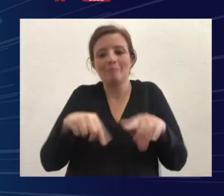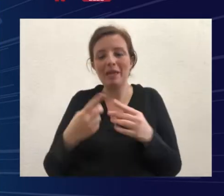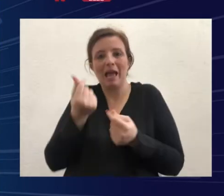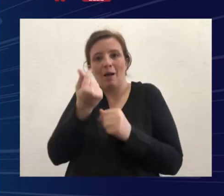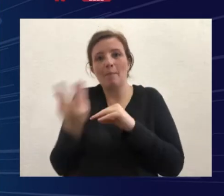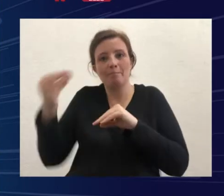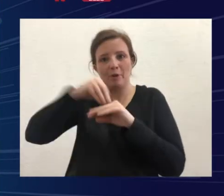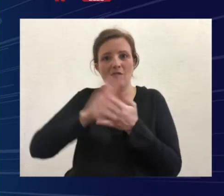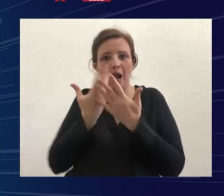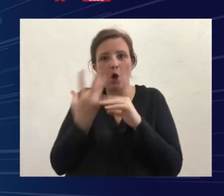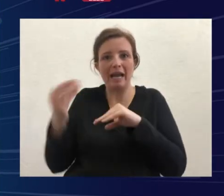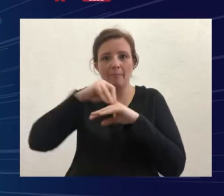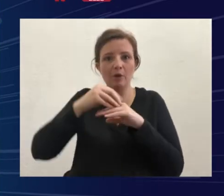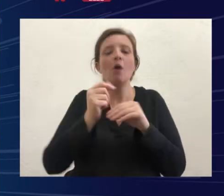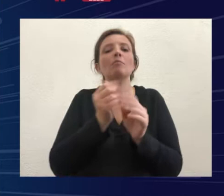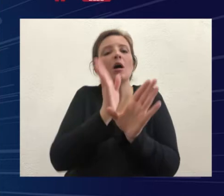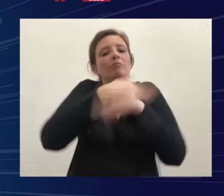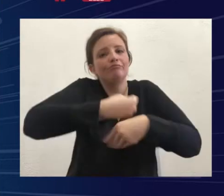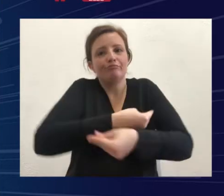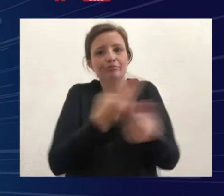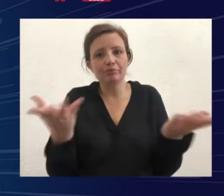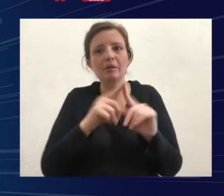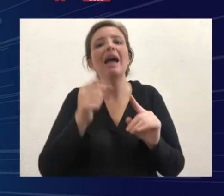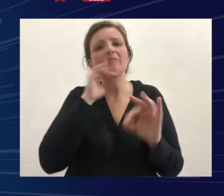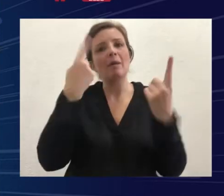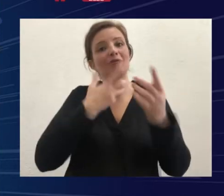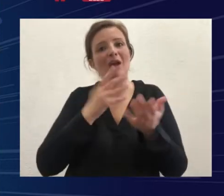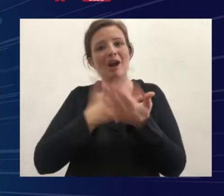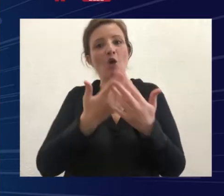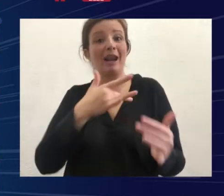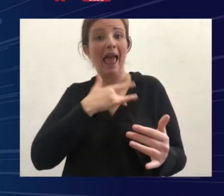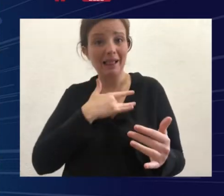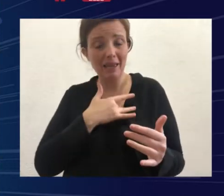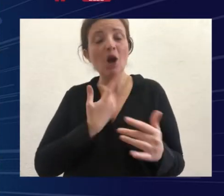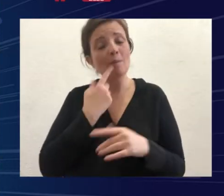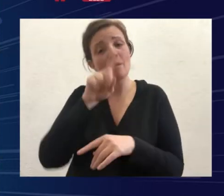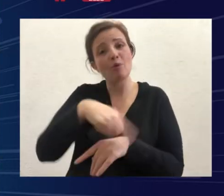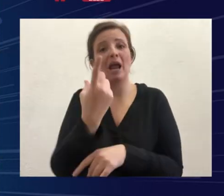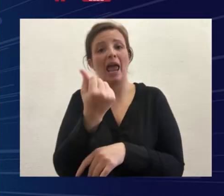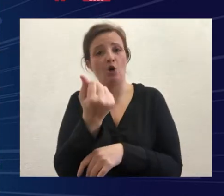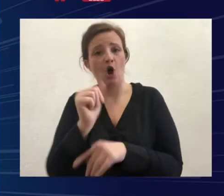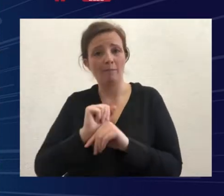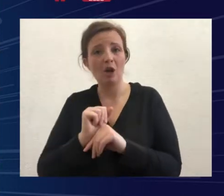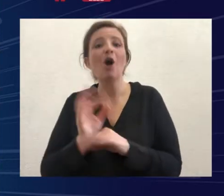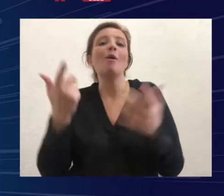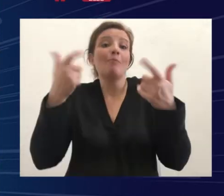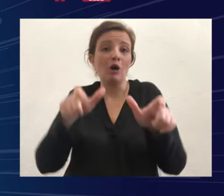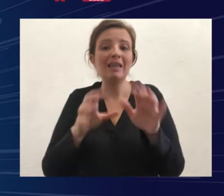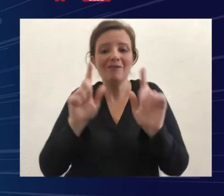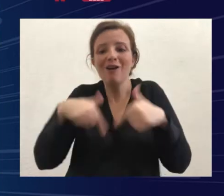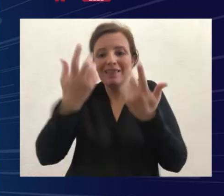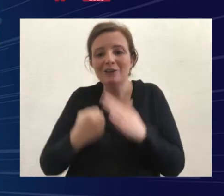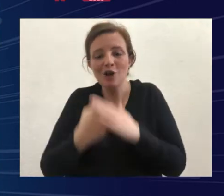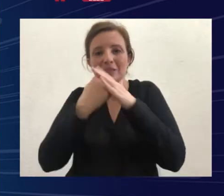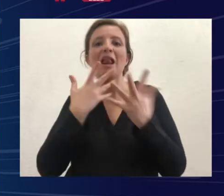distribuzione, diciamo ridistribuzione del valore, ha una valenza etica ma anche economica, nella misura in